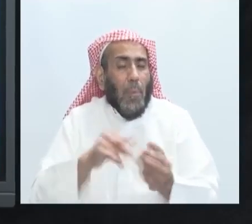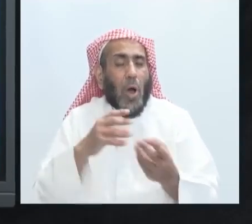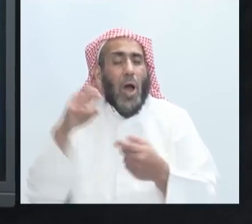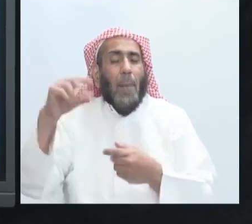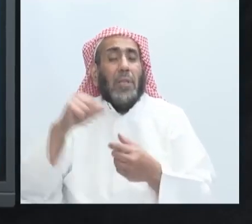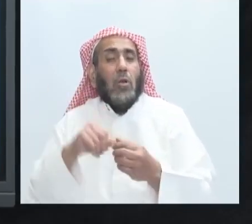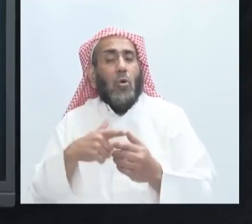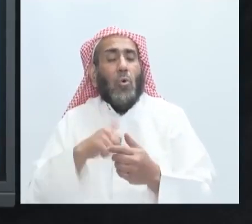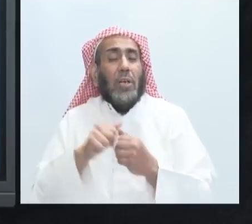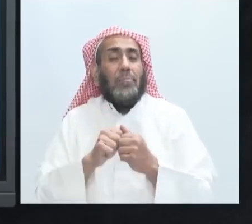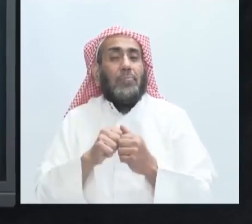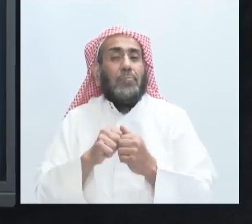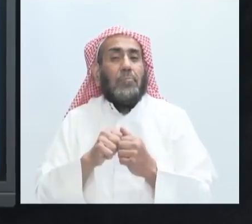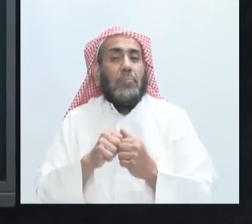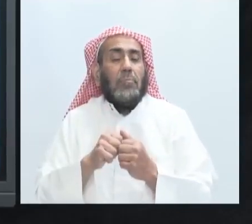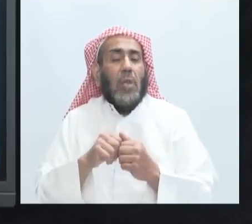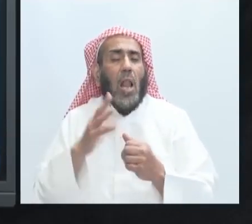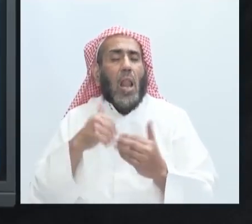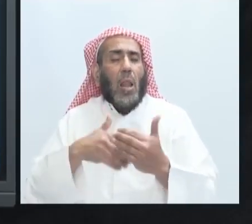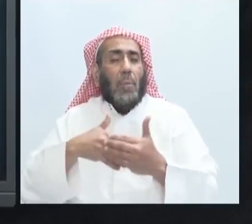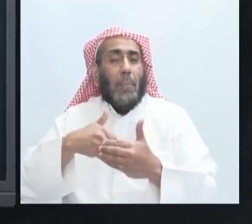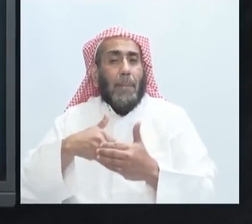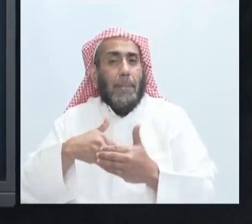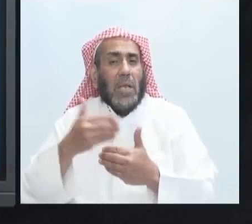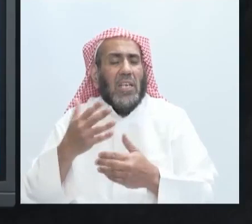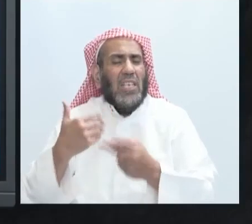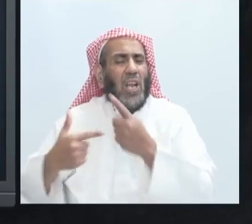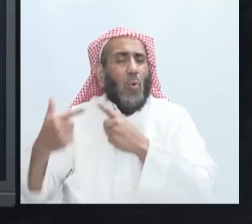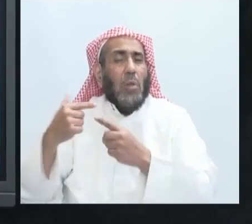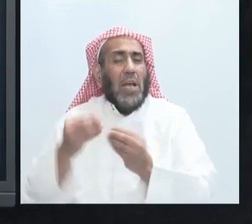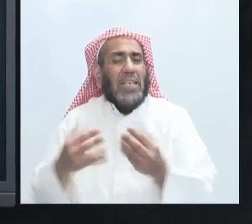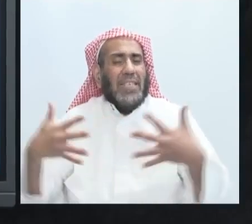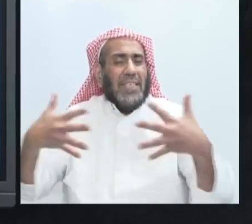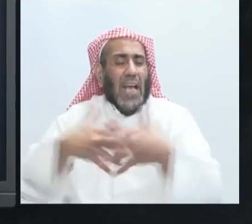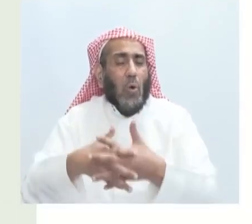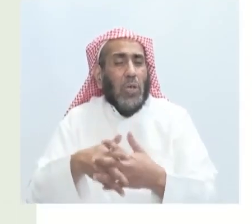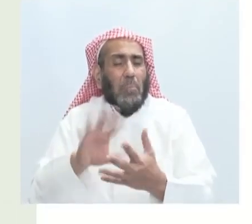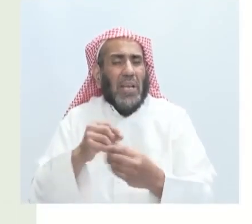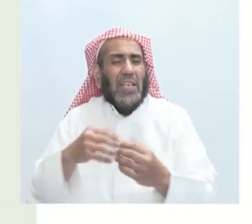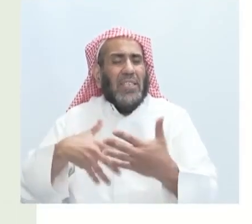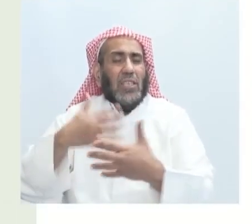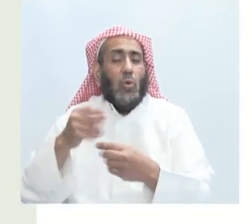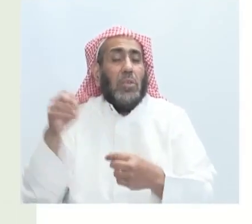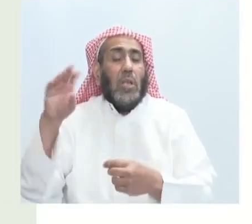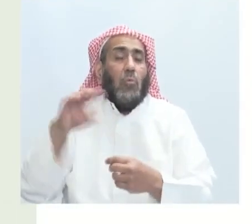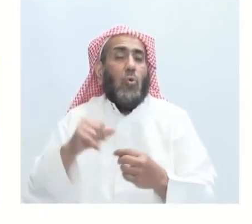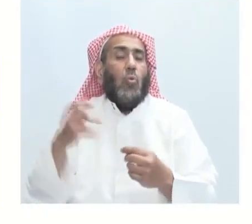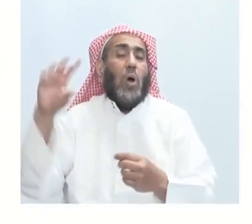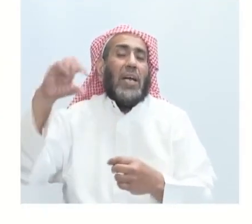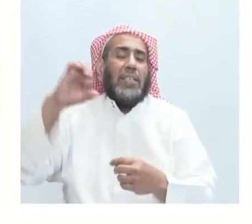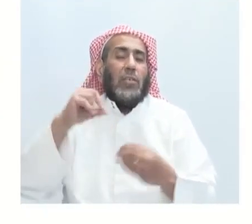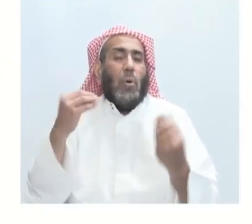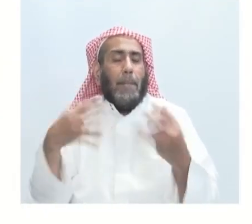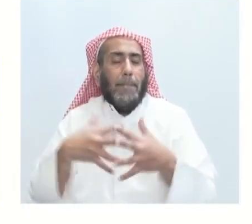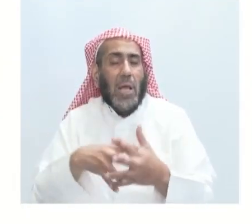واسماء طبعا هنا يعني لم يخرج طبعا على الجيل الاول وانما زاوج بين التجديد وس مدرسه ابوو والديوان